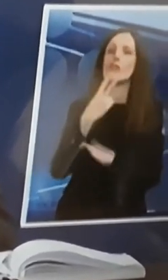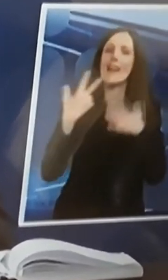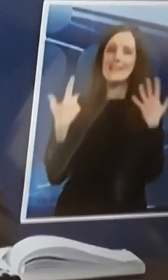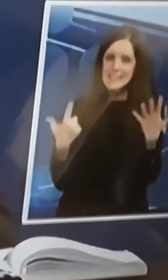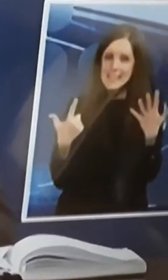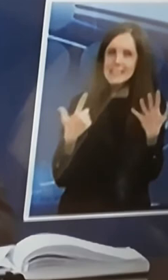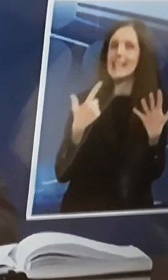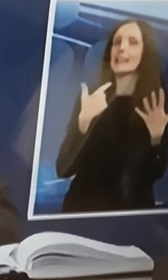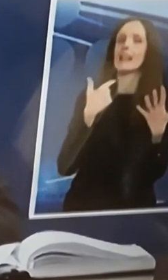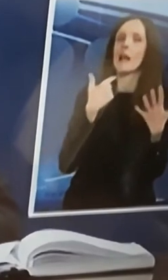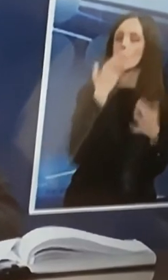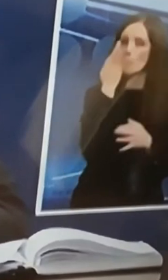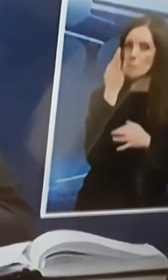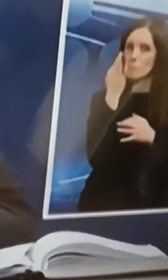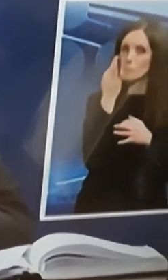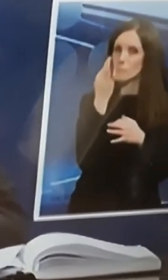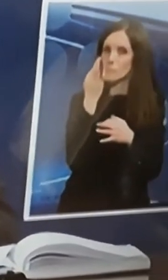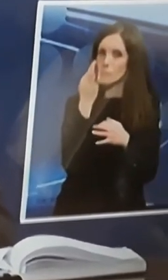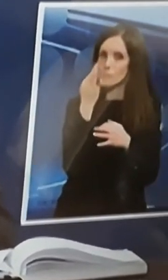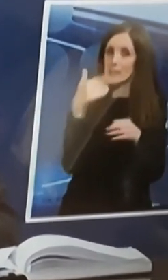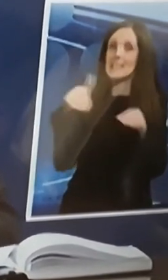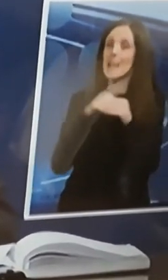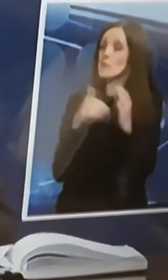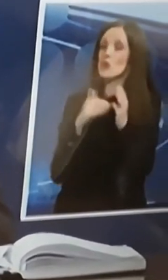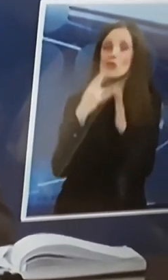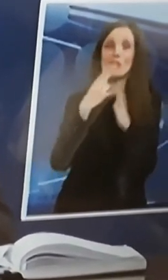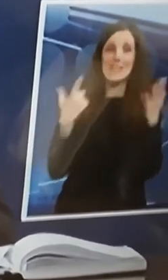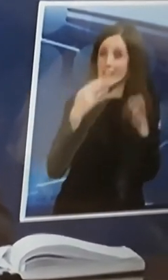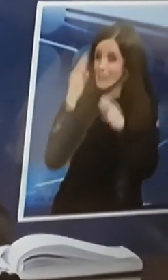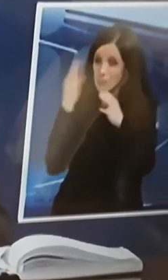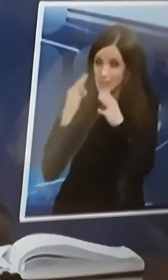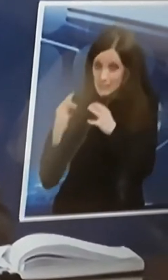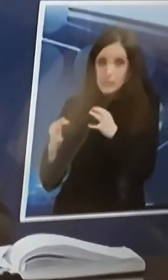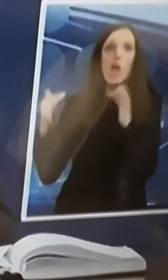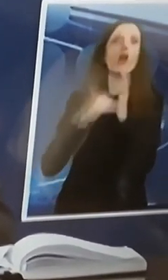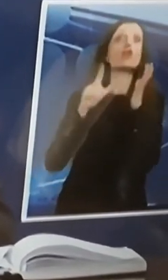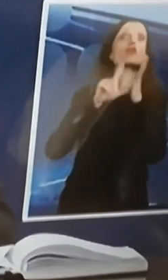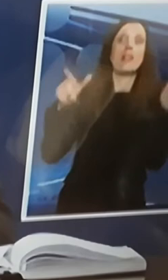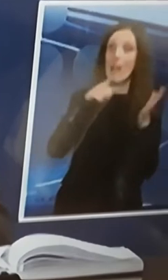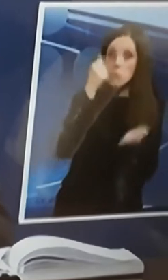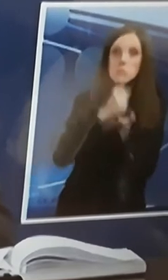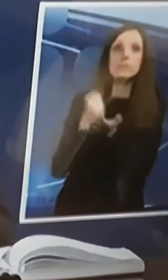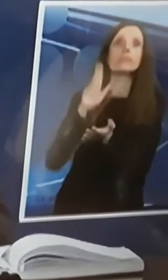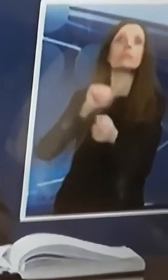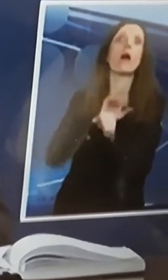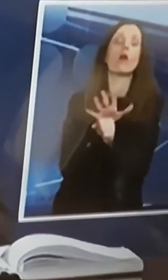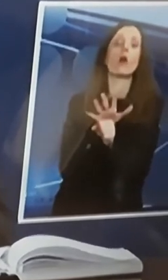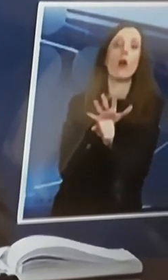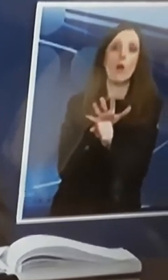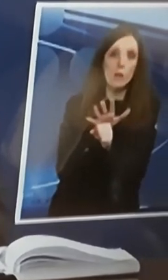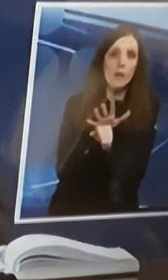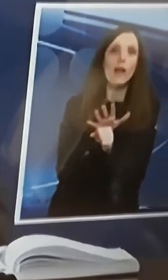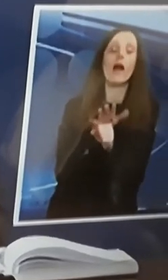smo imali zaposlenih testiranih, tu smo dobili još 17 pozitivnih. Sad imamo